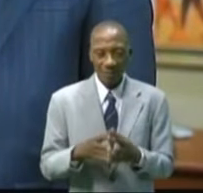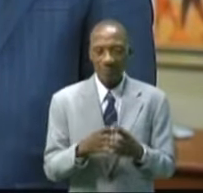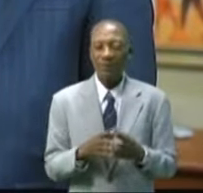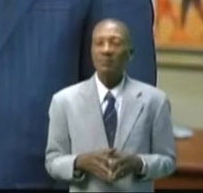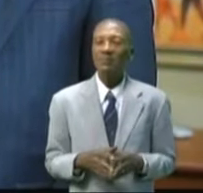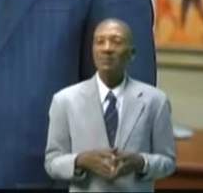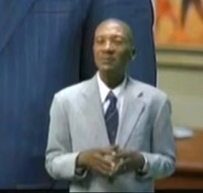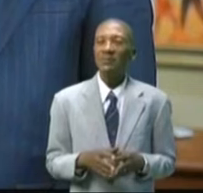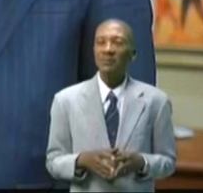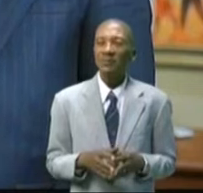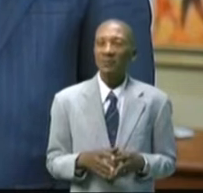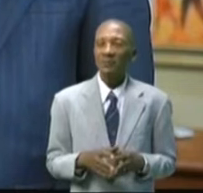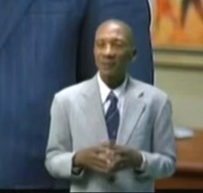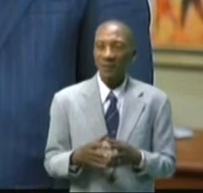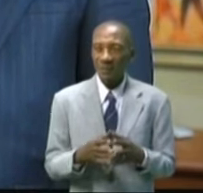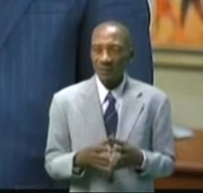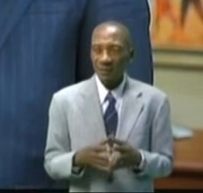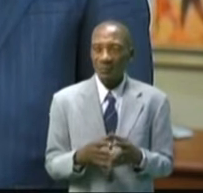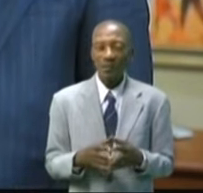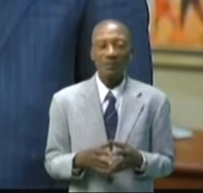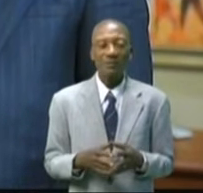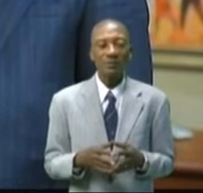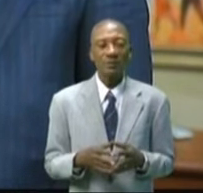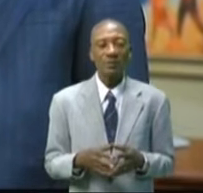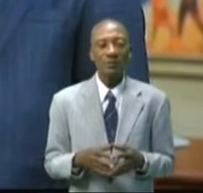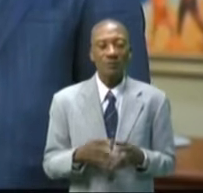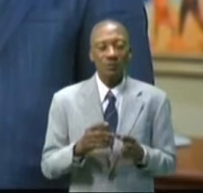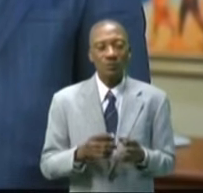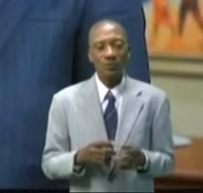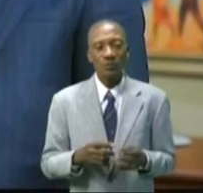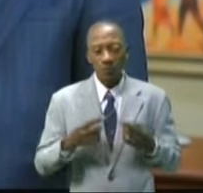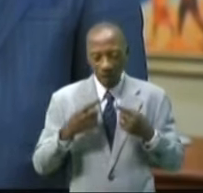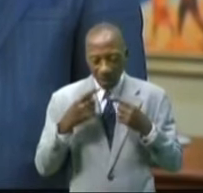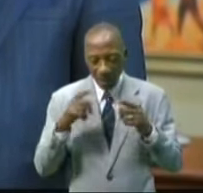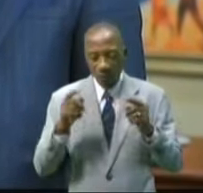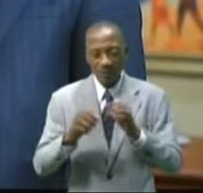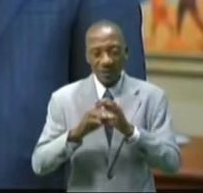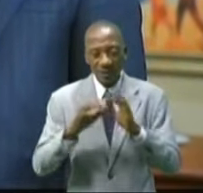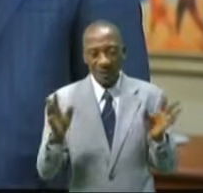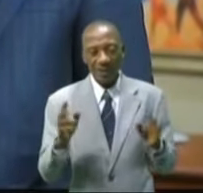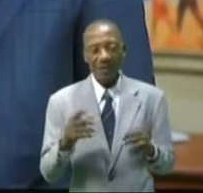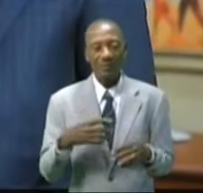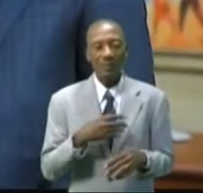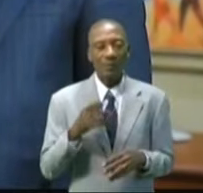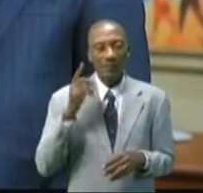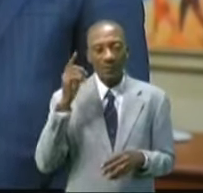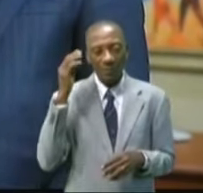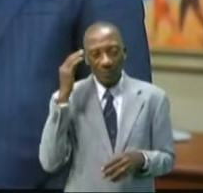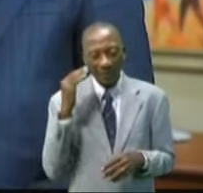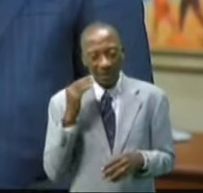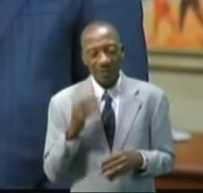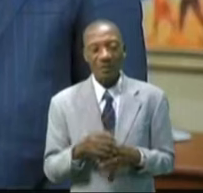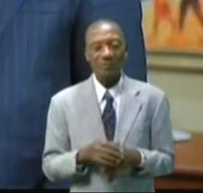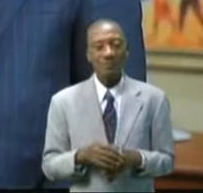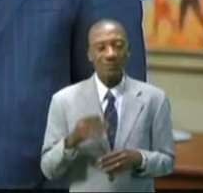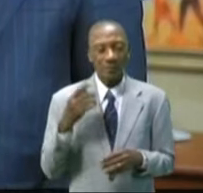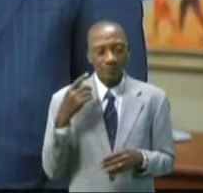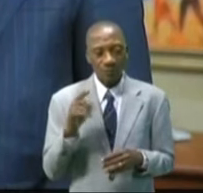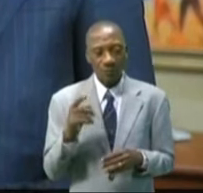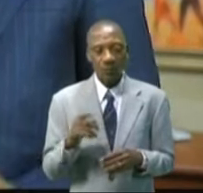Congolais n'arrivent plus à accéder à leurs fermes, à leurs sites agricoles à cause de l'instabilité